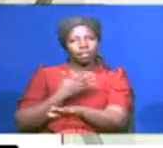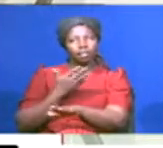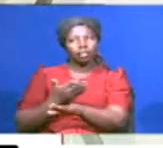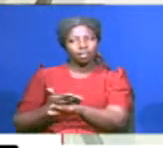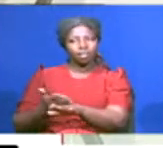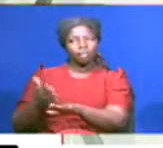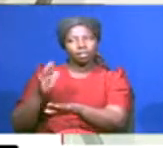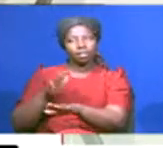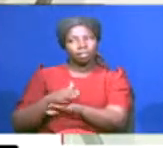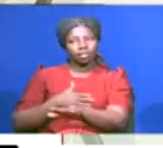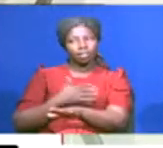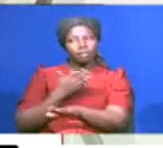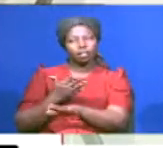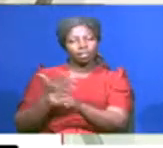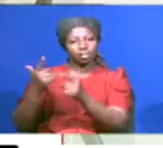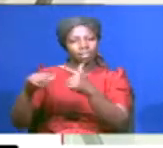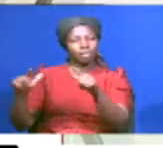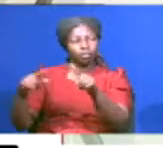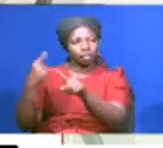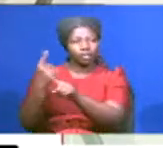nisa kusawa kesho wapo,